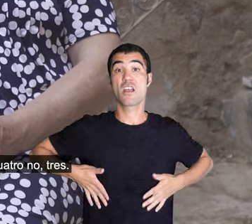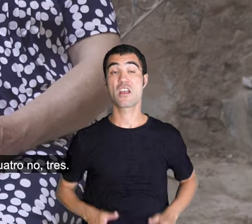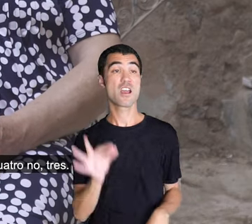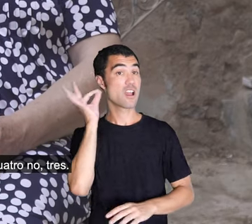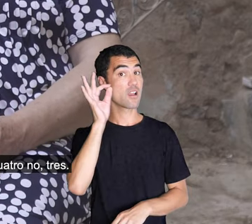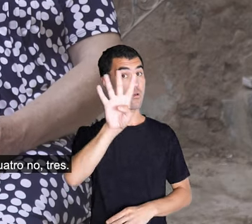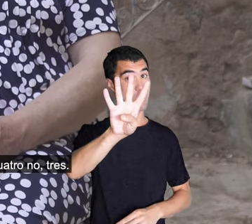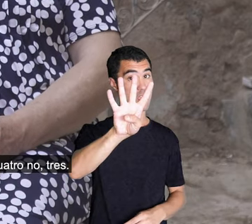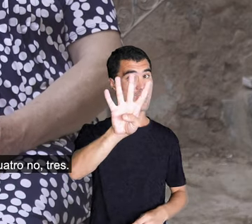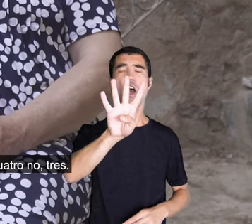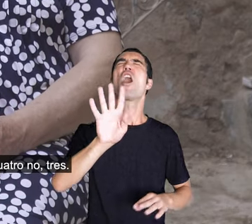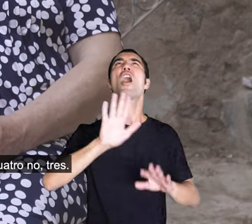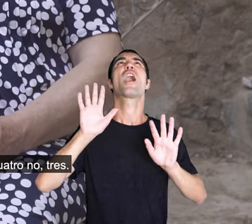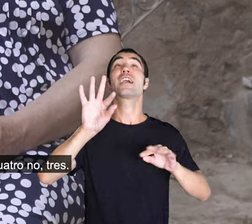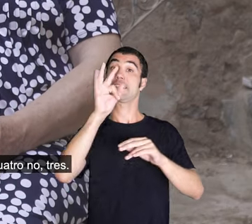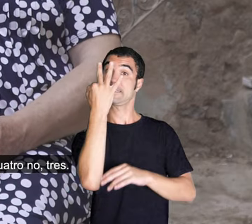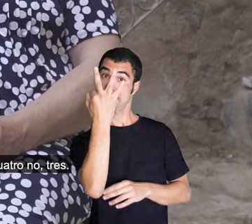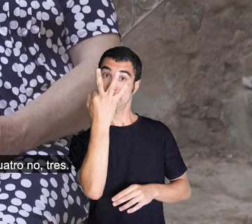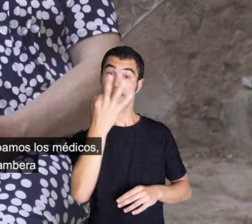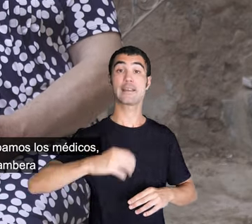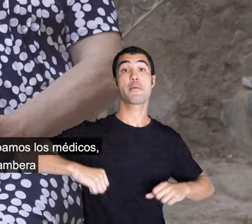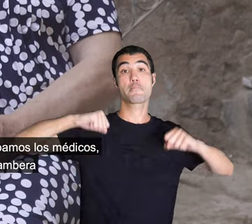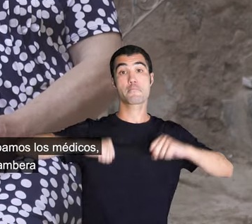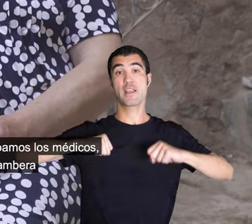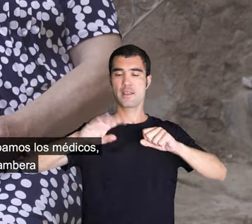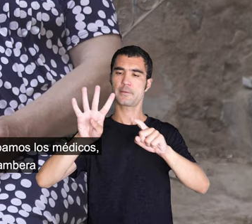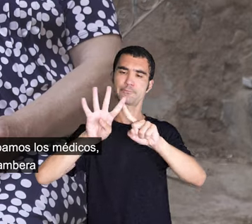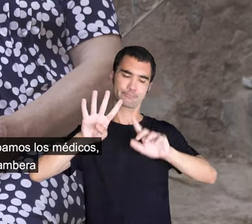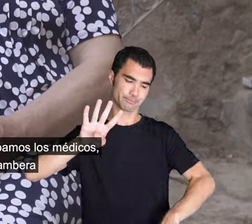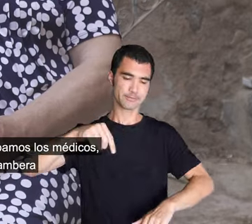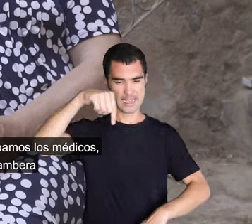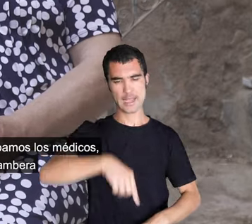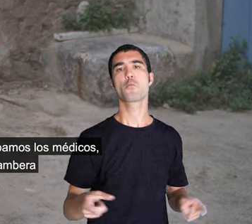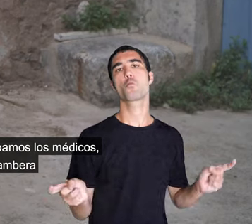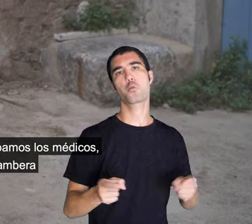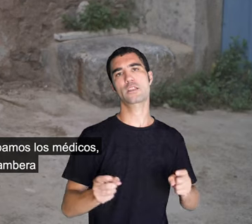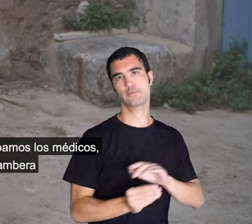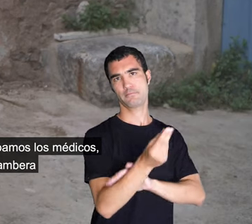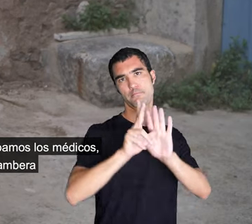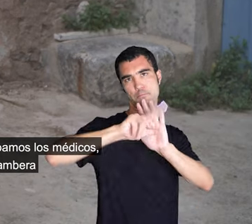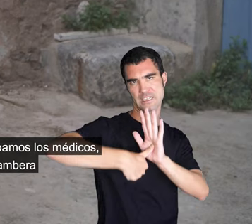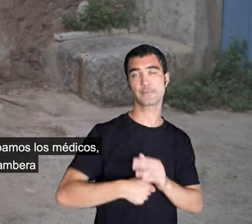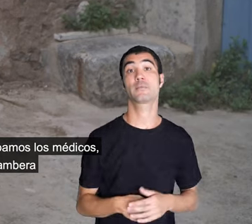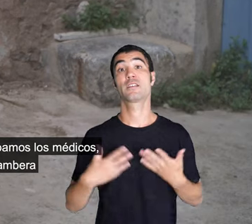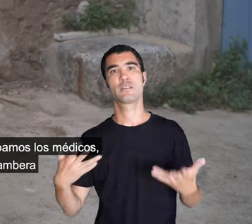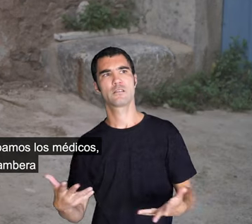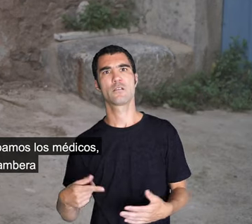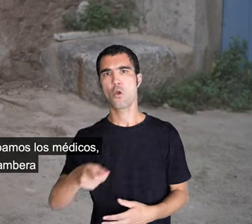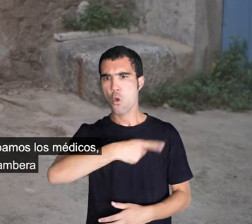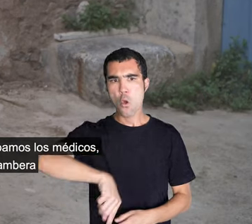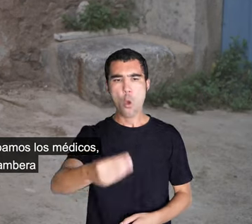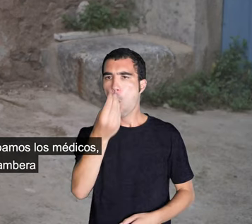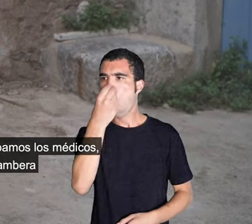nines, quatre no, tres, les tres nines majors, la petita la tanguera en maquines port. Va resultar que eren massa